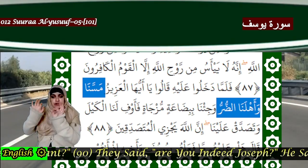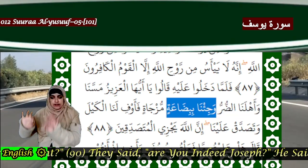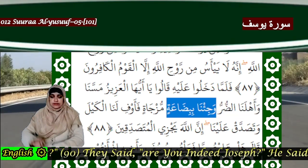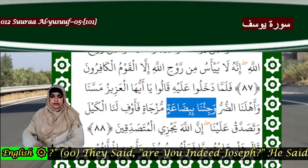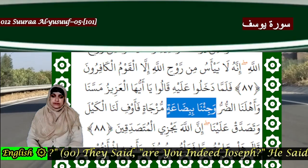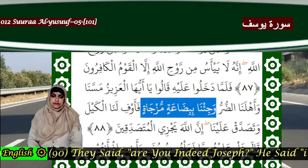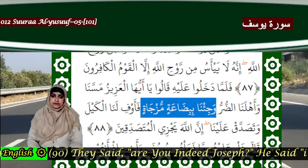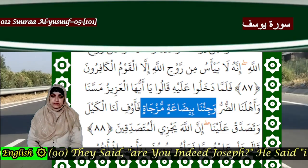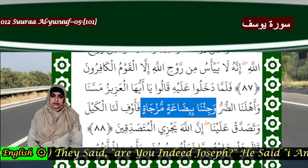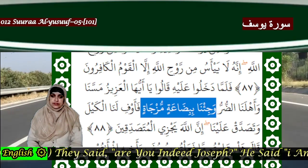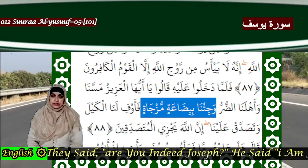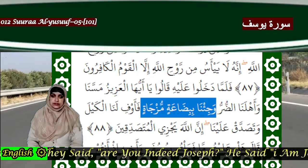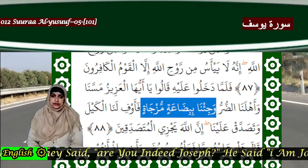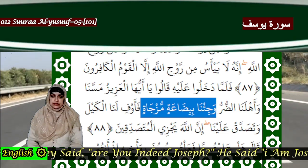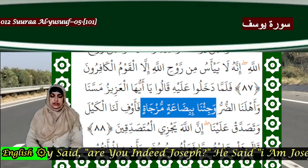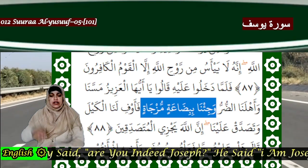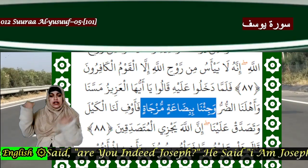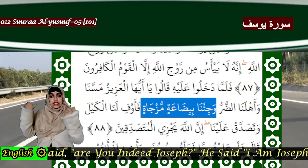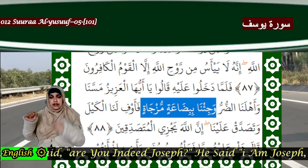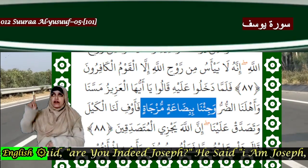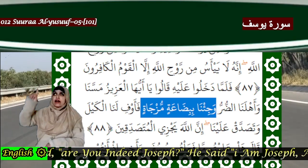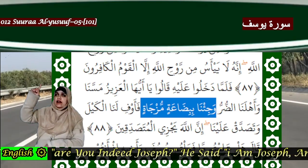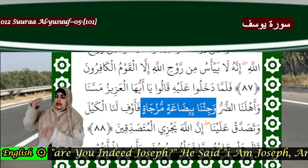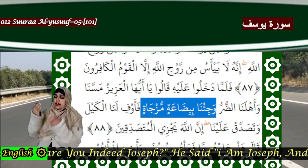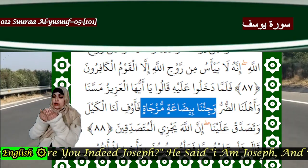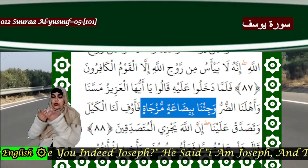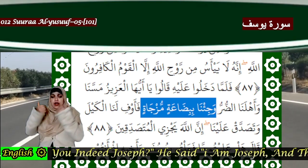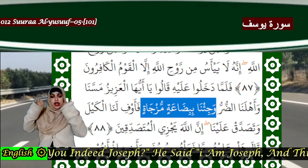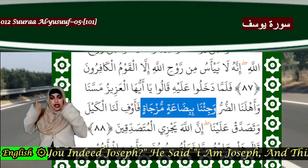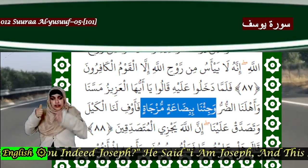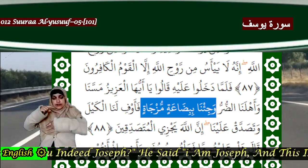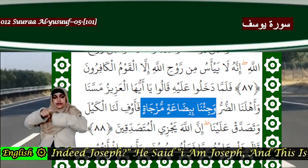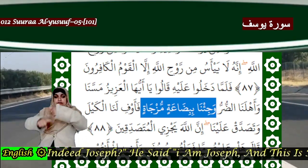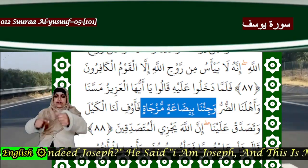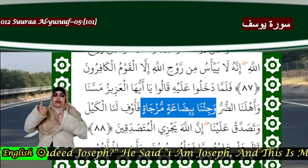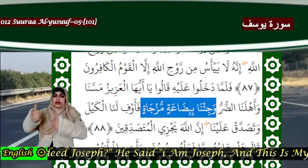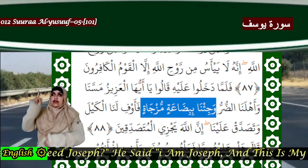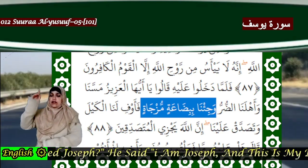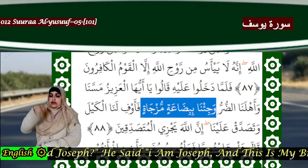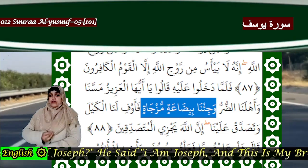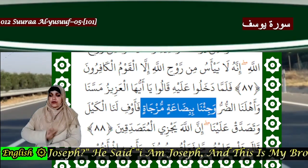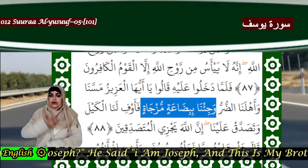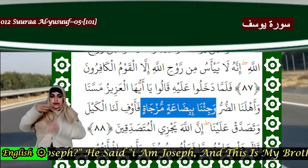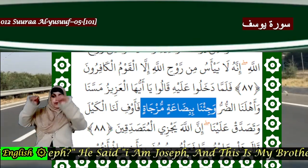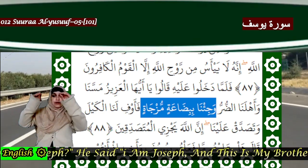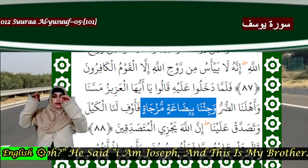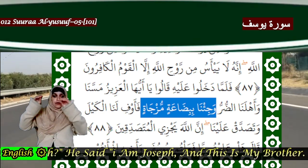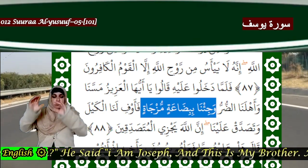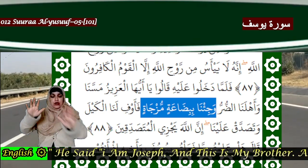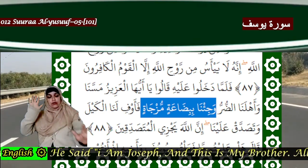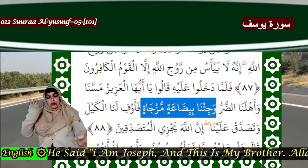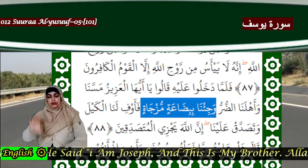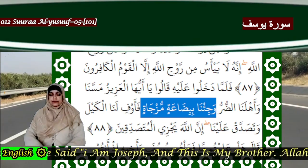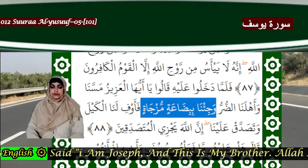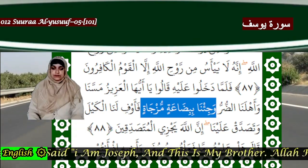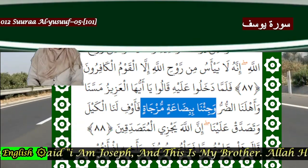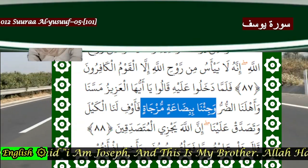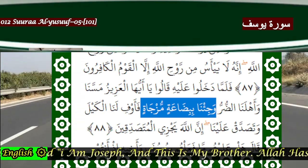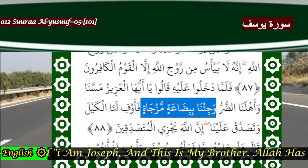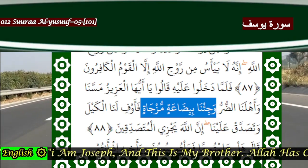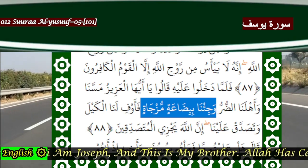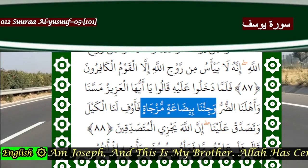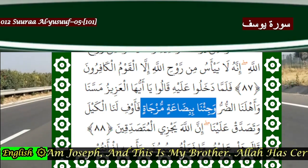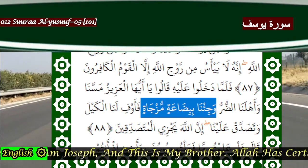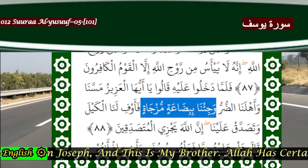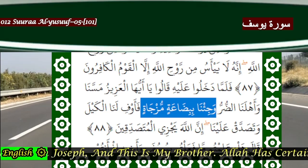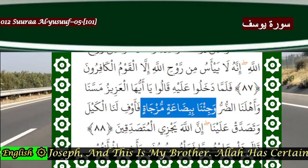ببضاعة مزجات جج ما لغ بيسات جج ما لنن نتشمد عن بربان تقاو ما